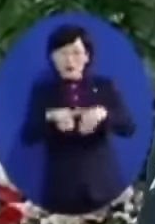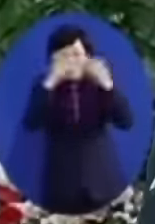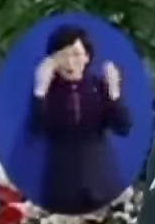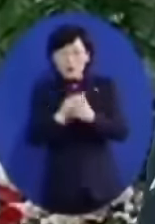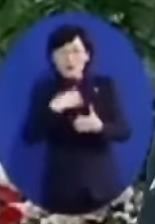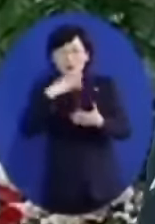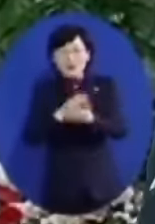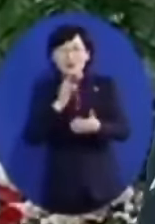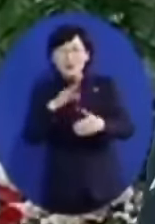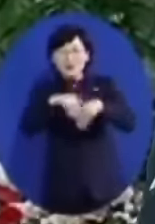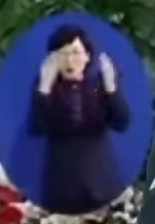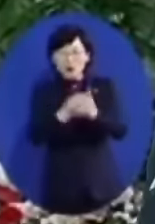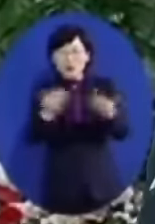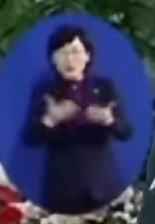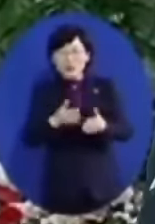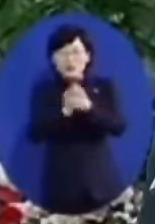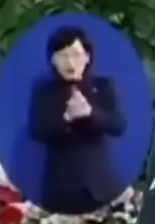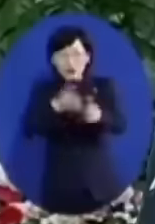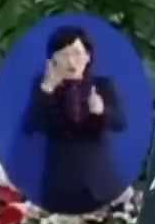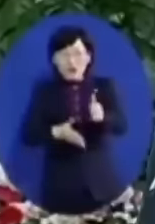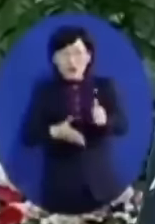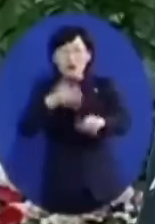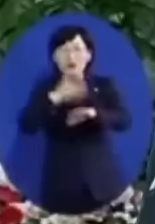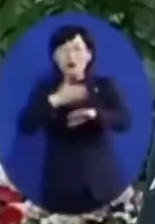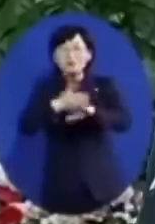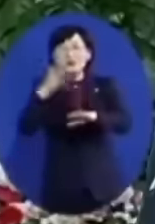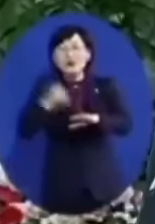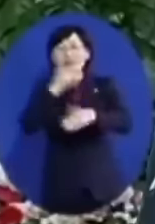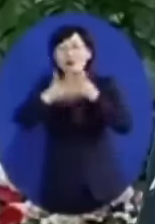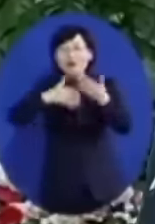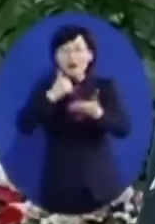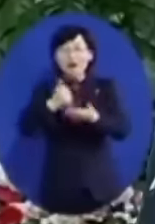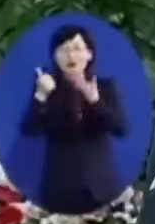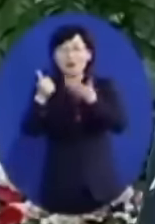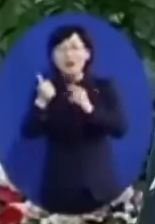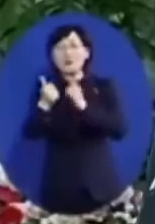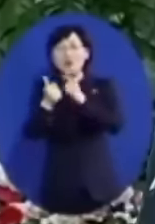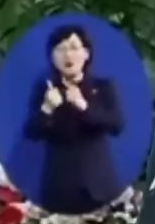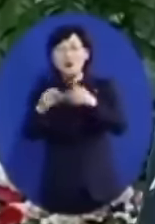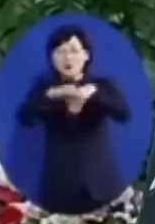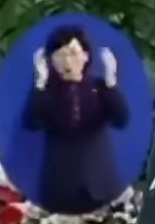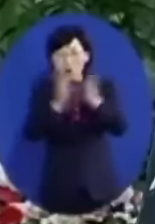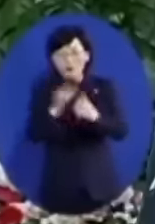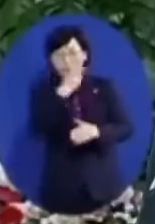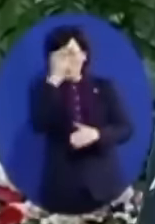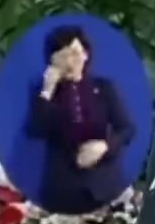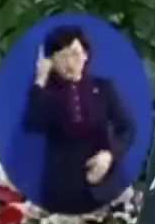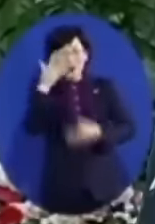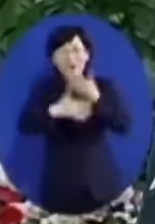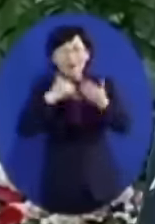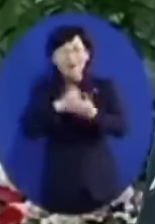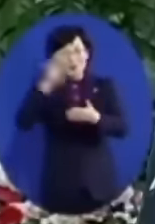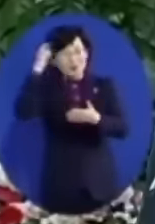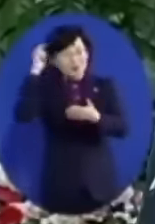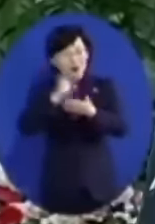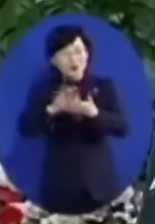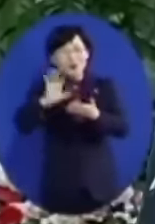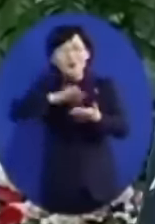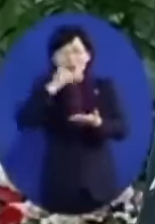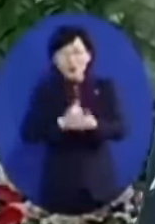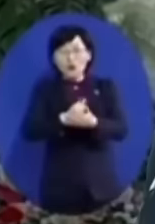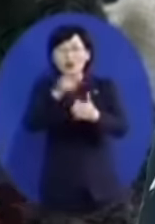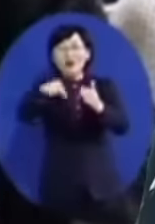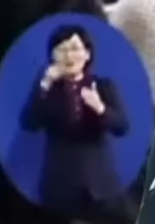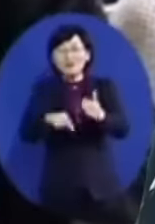일에 기도와 간구로 너희 구할 것을 감사함으로 하나님께 아뢰라. 그리하면 모든 지각에 뛰어난 하나님의 평강이 그리스도 예수 안에서 너희